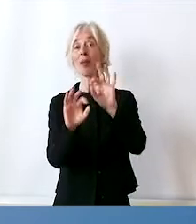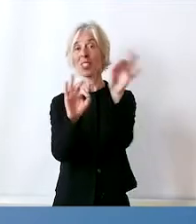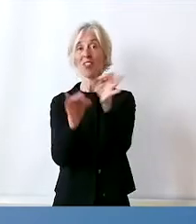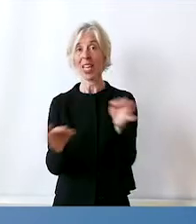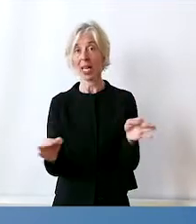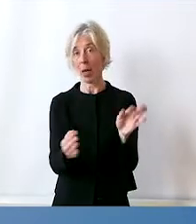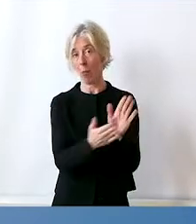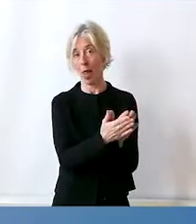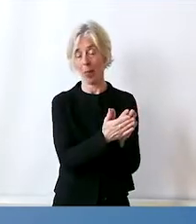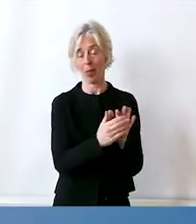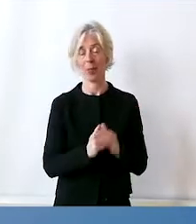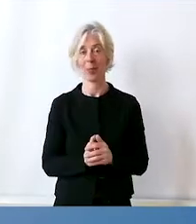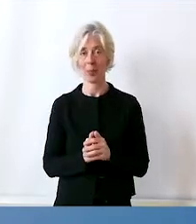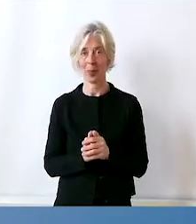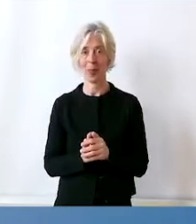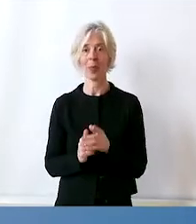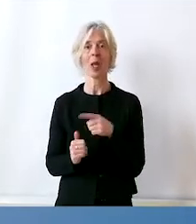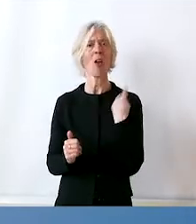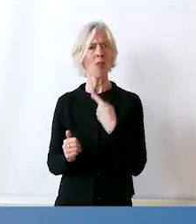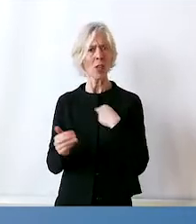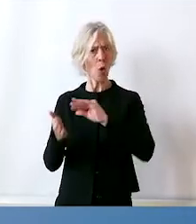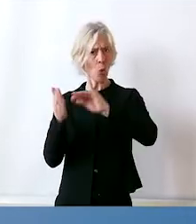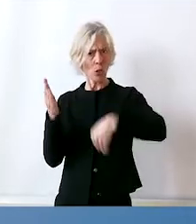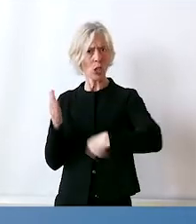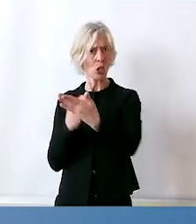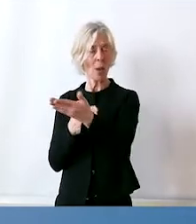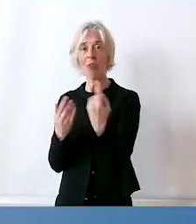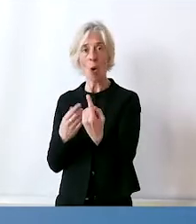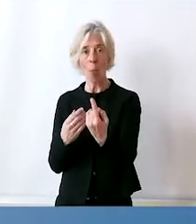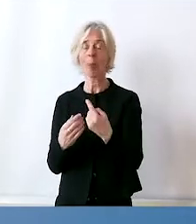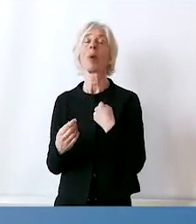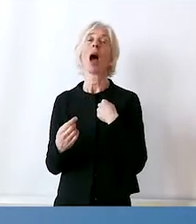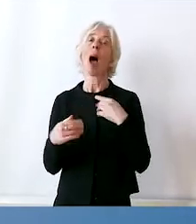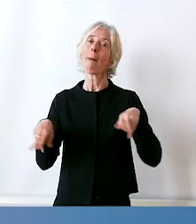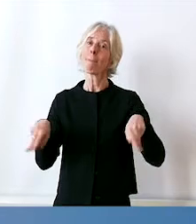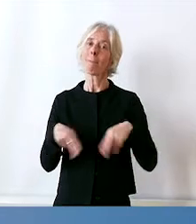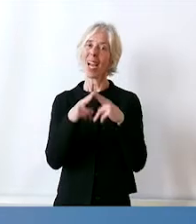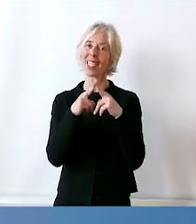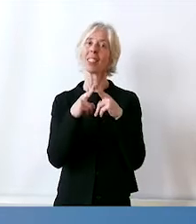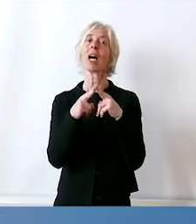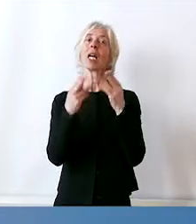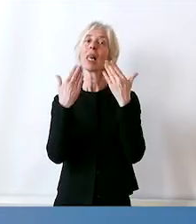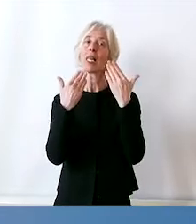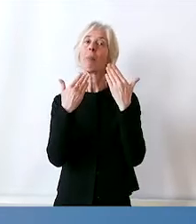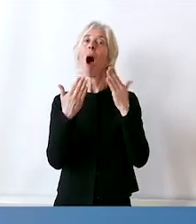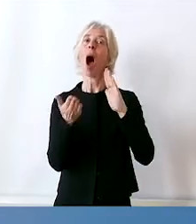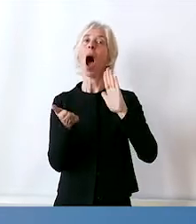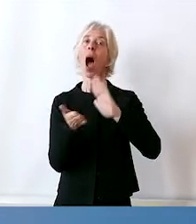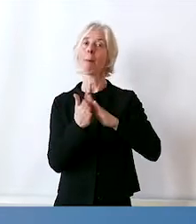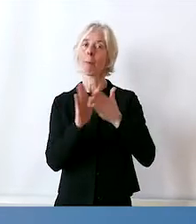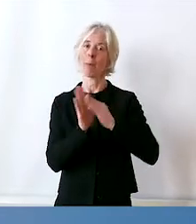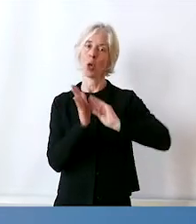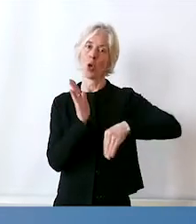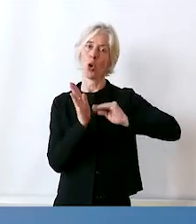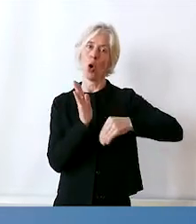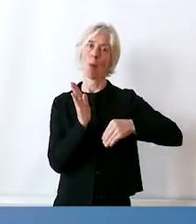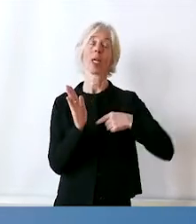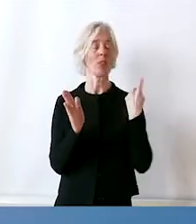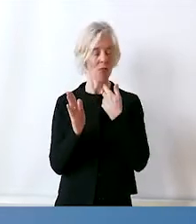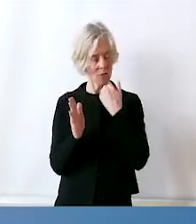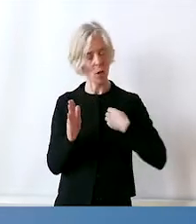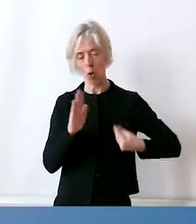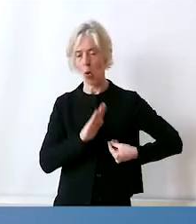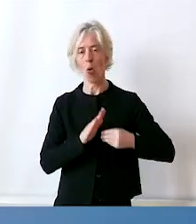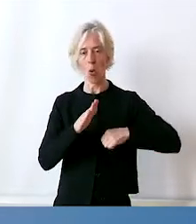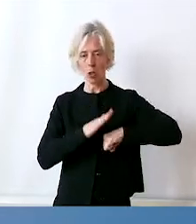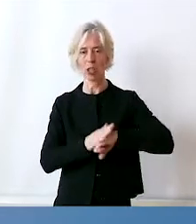Klimapakt? Wir stehen hinter den Klimazielen des Pariser Abkommens. Gerade angesichts der aktuellen großen Herausforderungen dürfen wir die